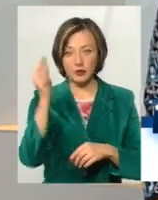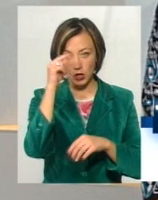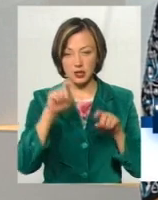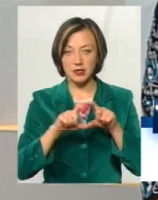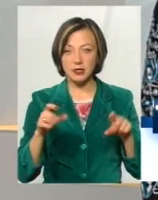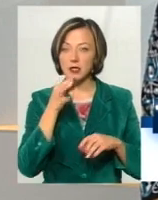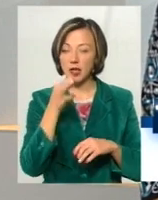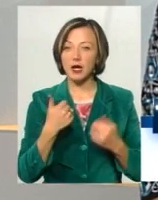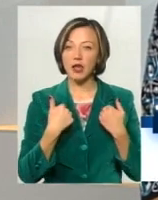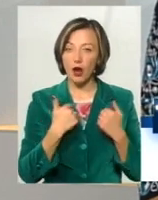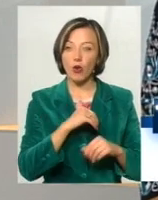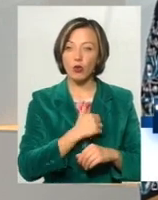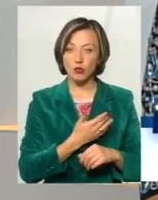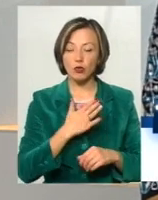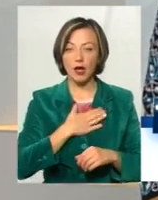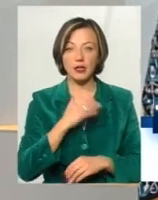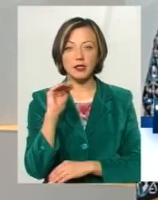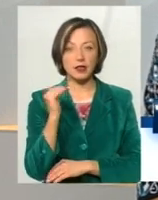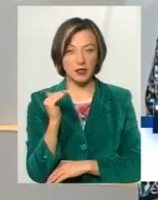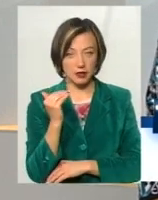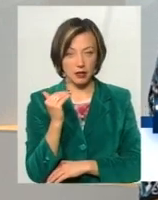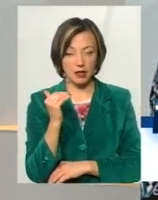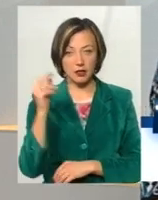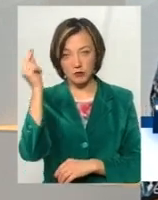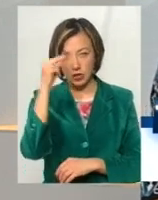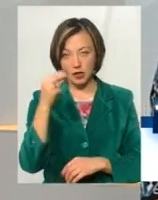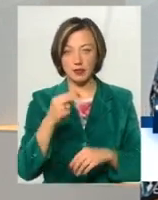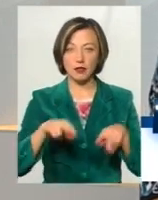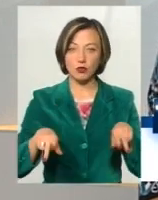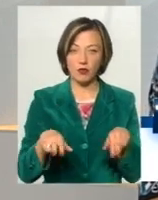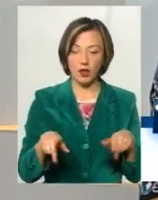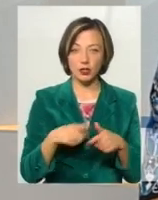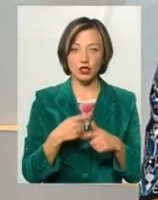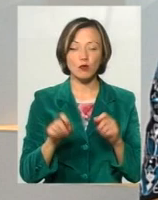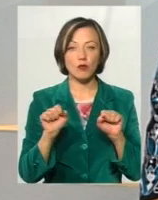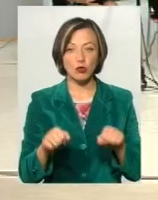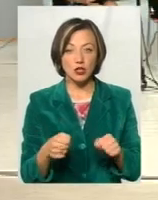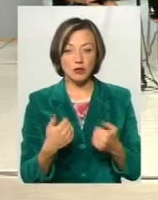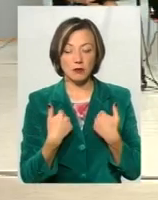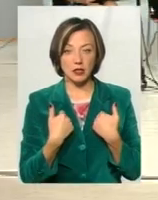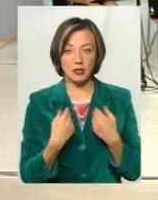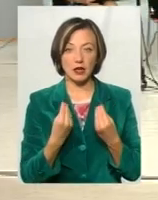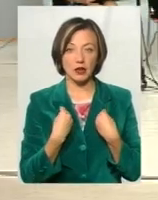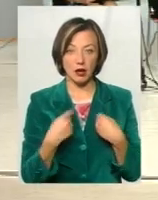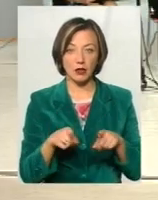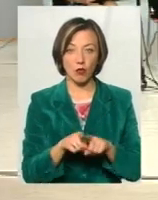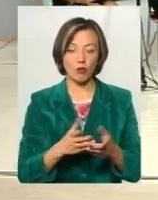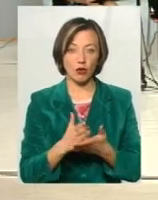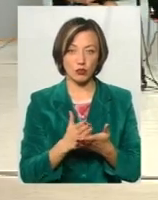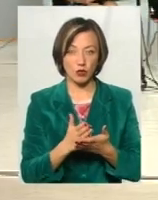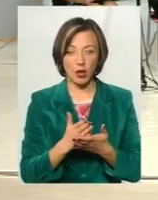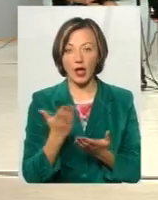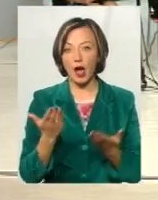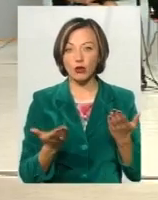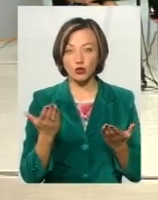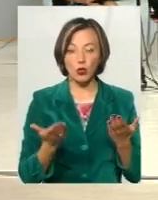заклад і сказати, я хочу, щоб моя дитина навчилася танцювати. Чи можете ви мені надати таку послугу?